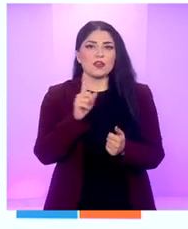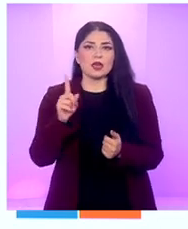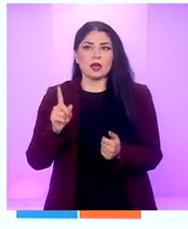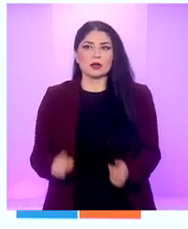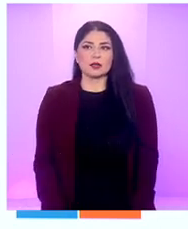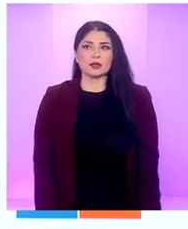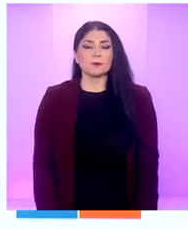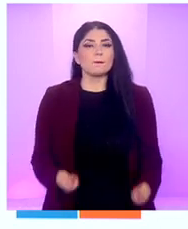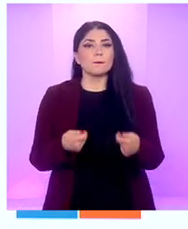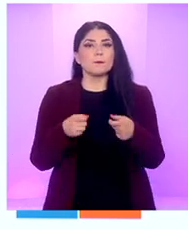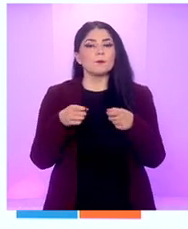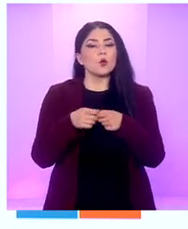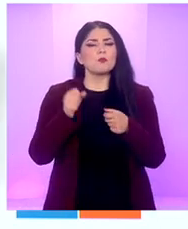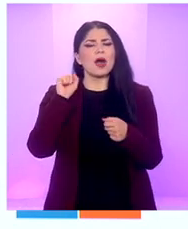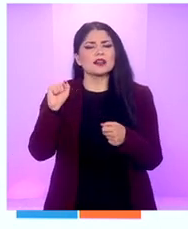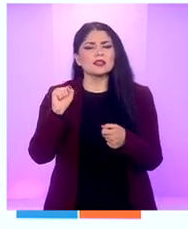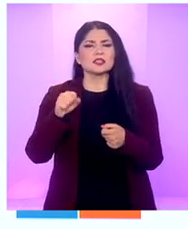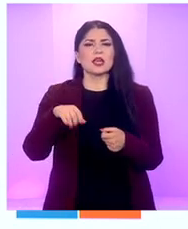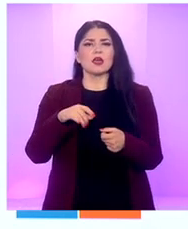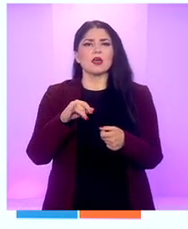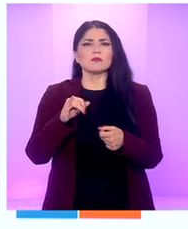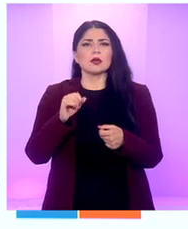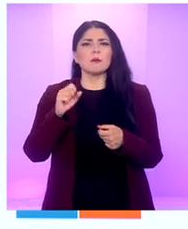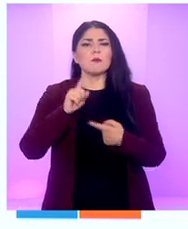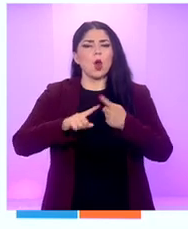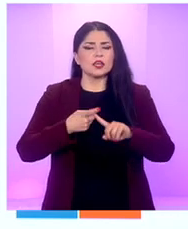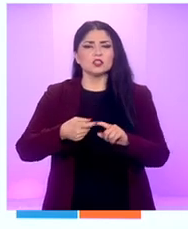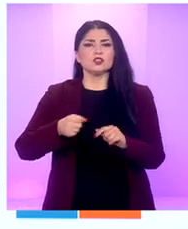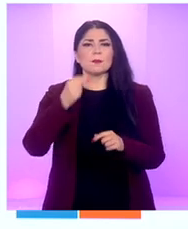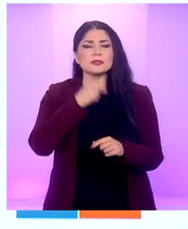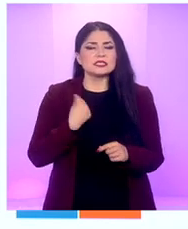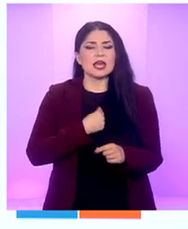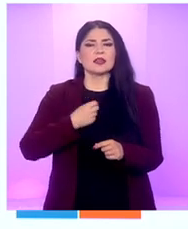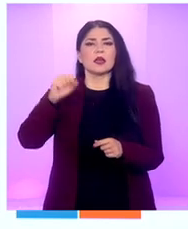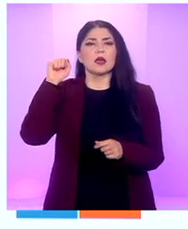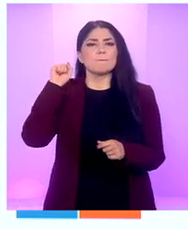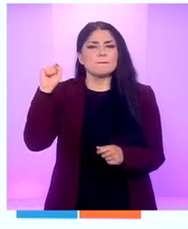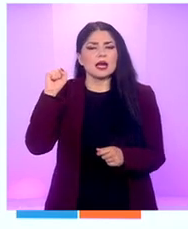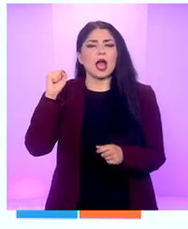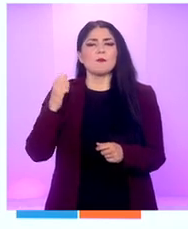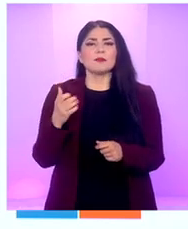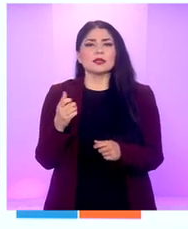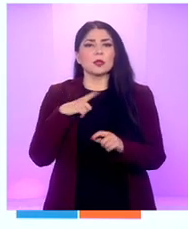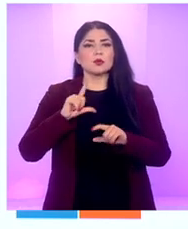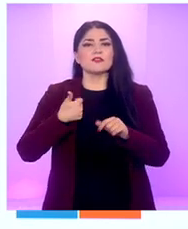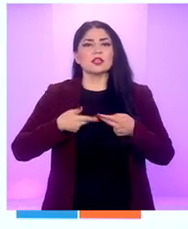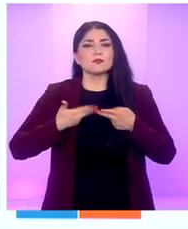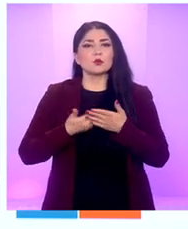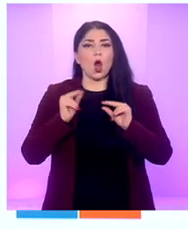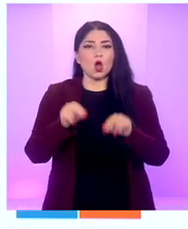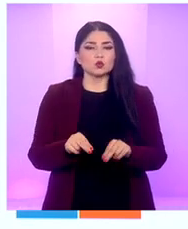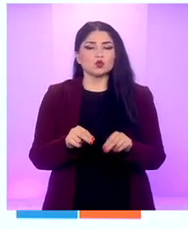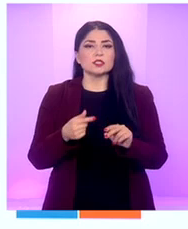componente a societății parte de politice sindicate biserica pentru ca aceasta campanie de vaccinare se meargă mai departe și atingă